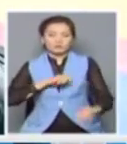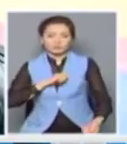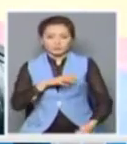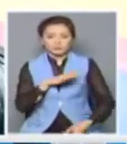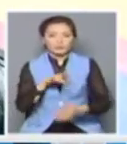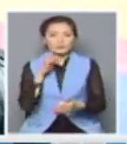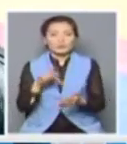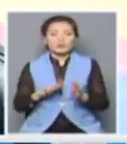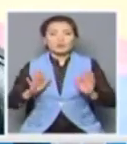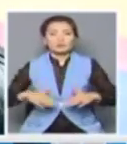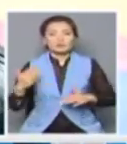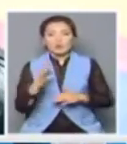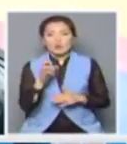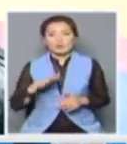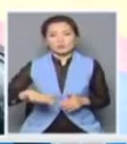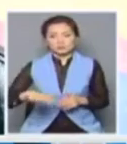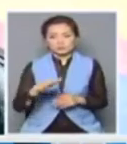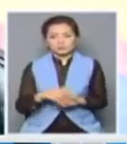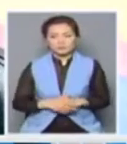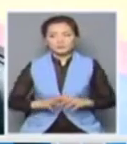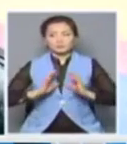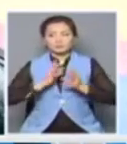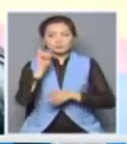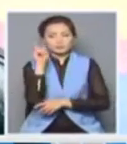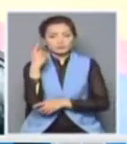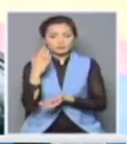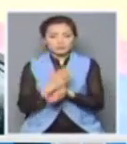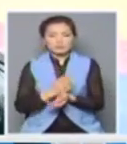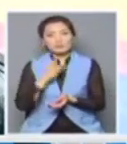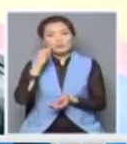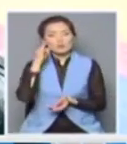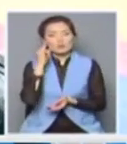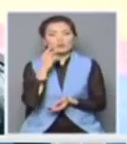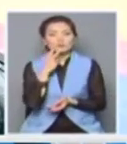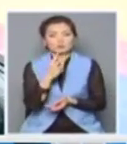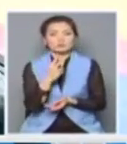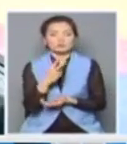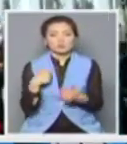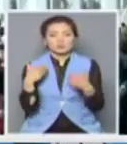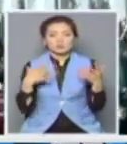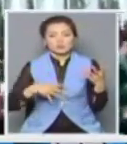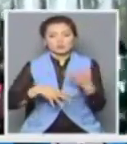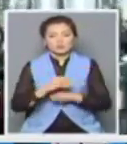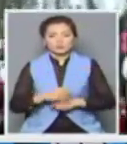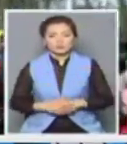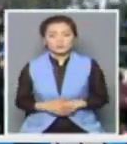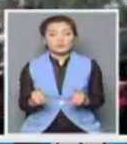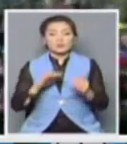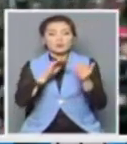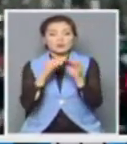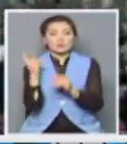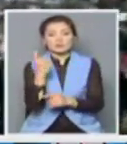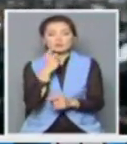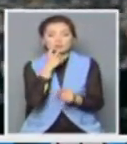Атырау қаласында сіздердің облыстарыңыз аумағында әлем рекорды орнатылды, Қазақстан рекорды орнатылды. Сондықтан сіздерді құттықтаймыз. Киіз үй